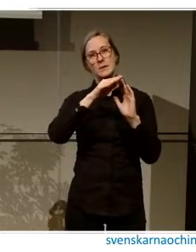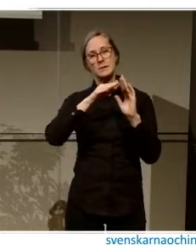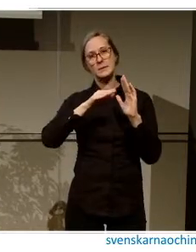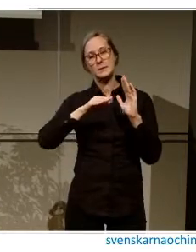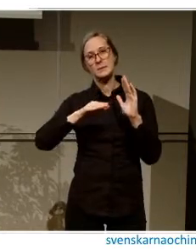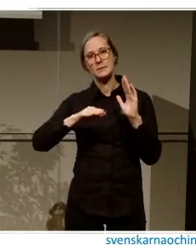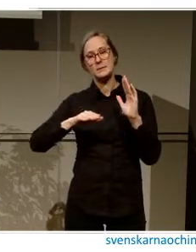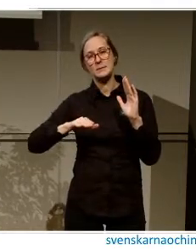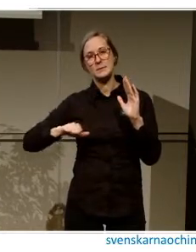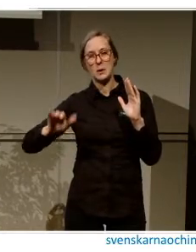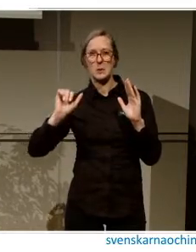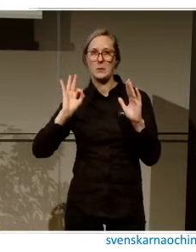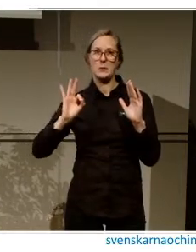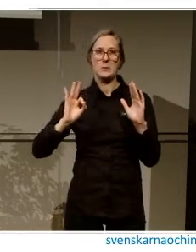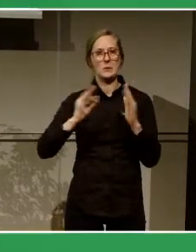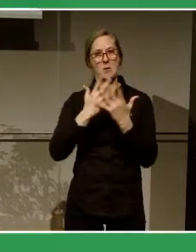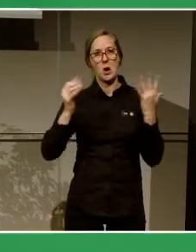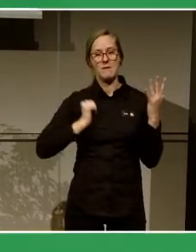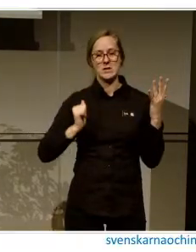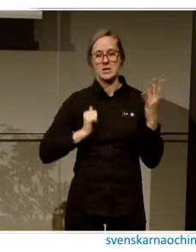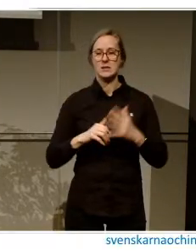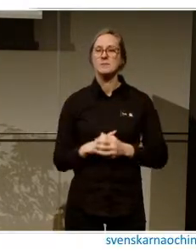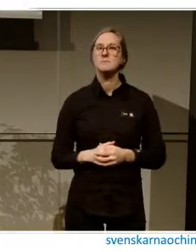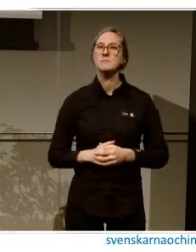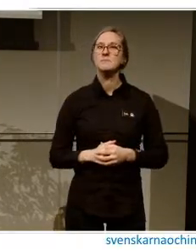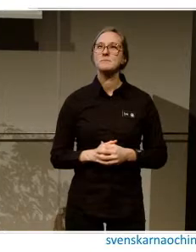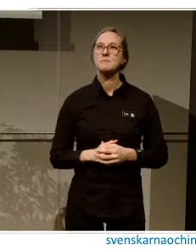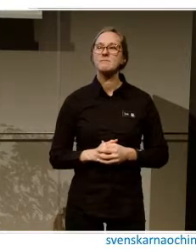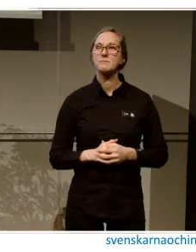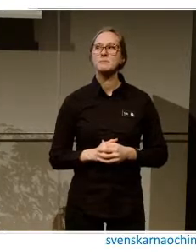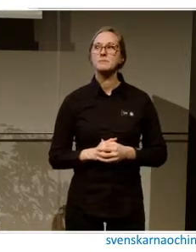med hur användningen ser ut.